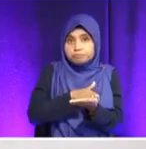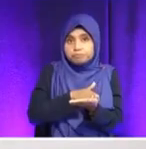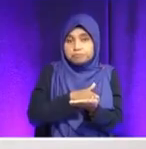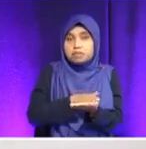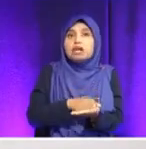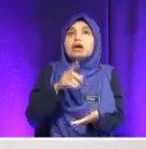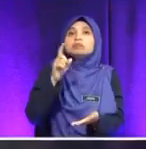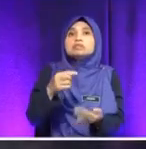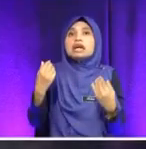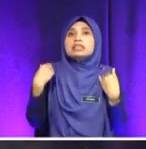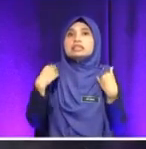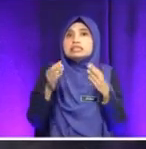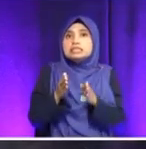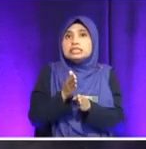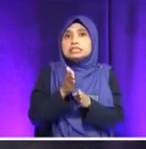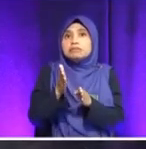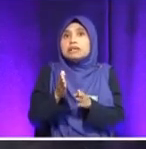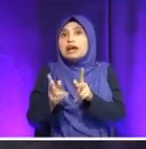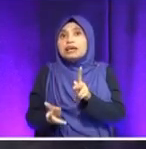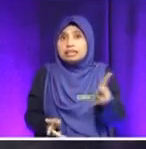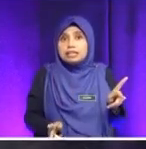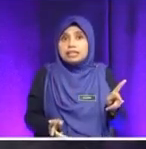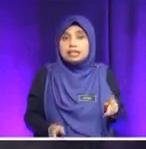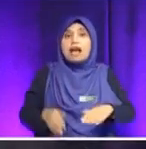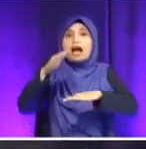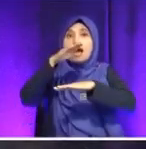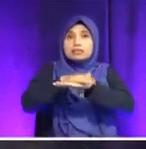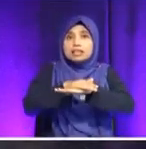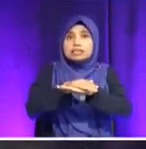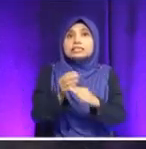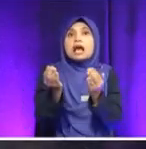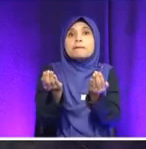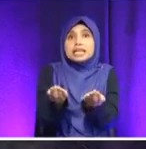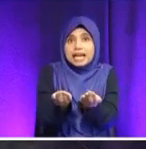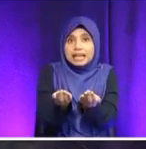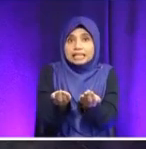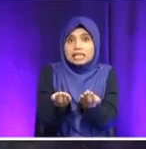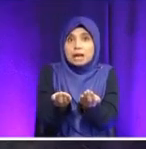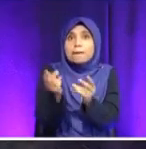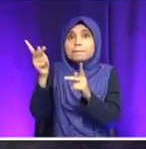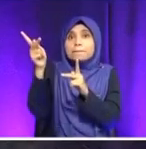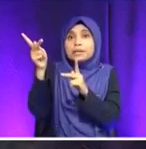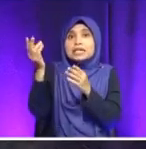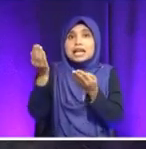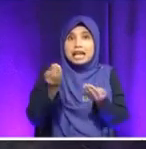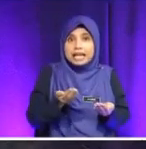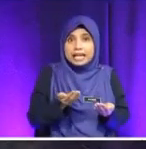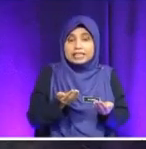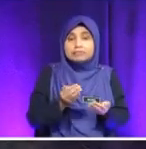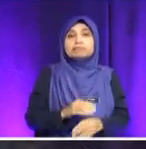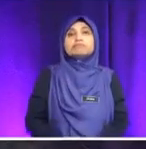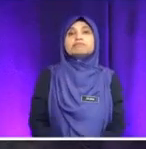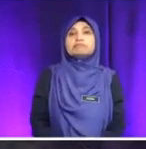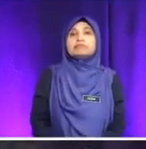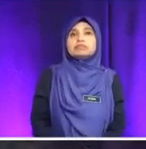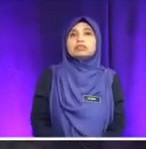ini berada di sebelah kiri tapi berada di atas pinggan piring layan. Sebelah kanan piring layan.